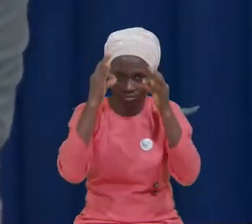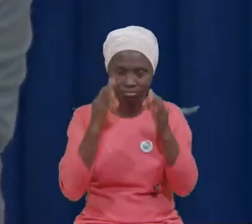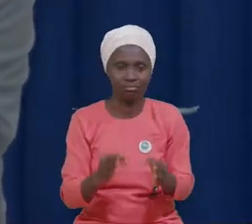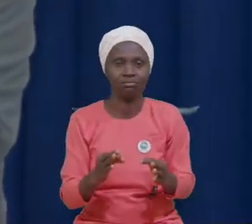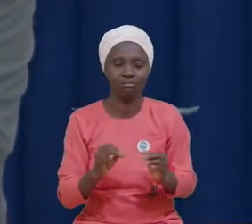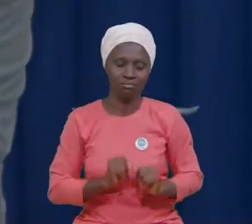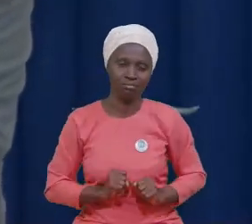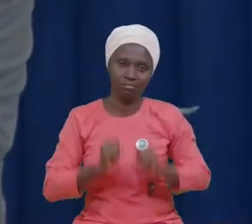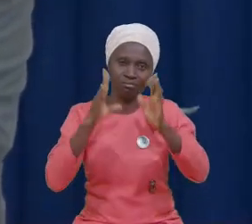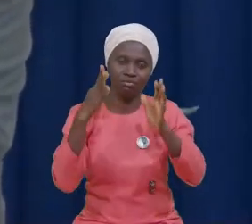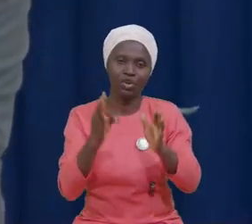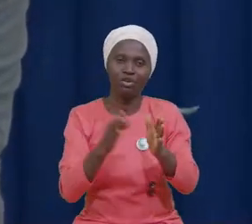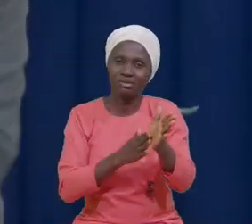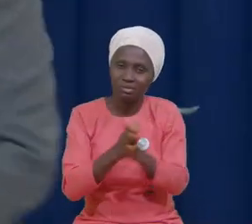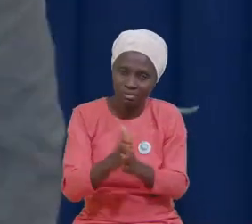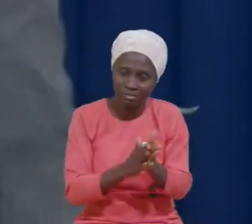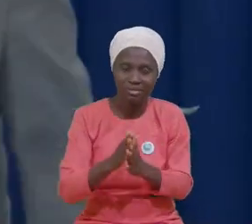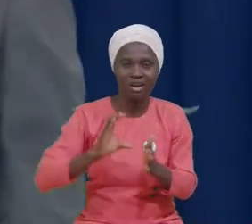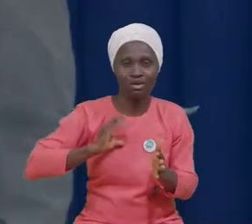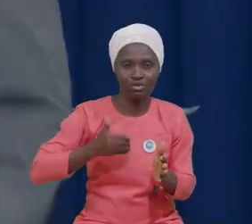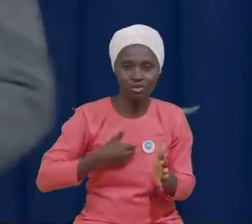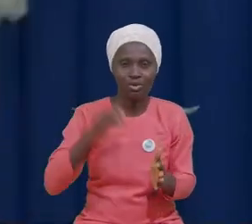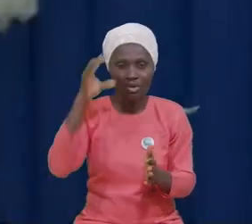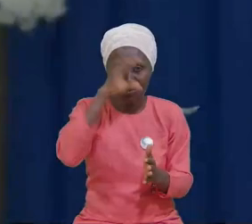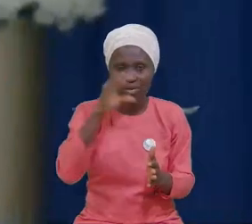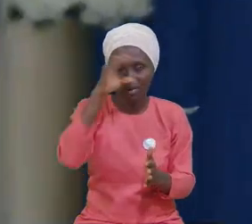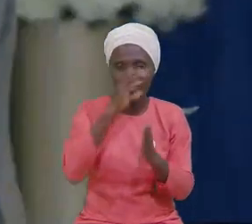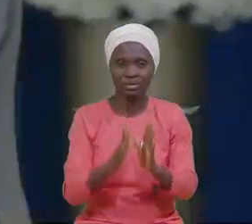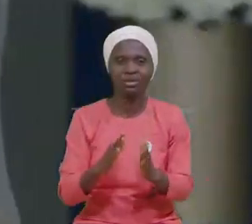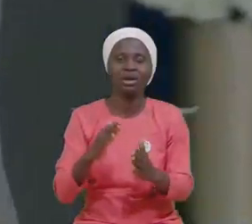délibéré des chercheurs de Dieu qui aspirent.